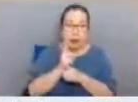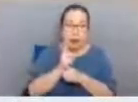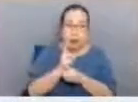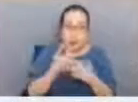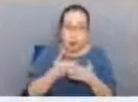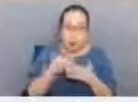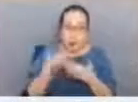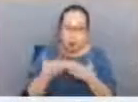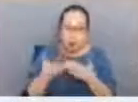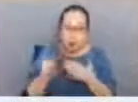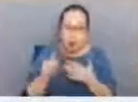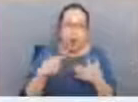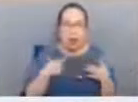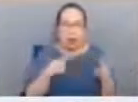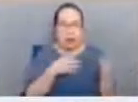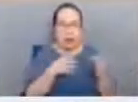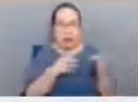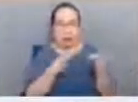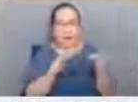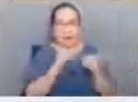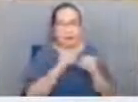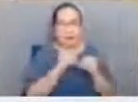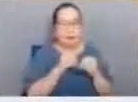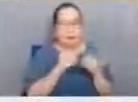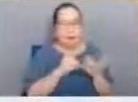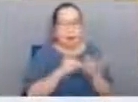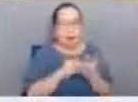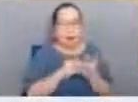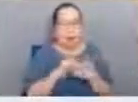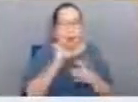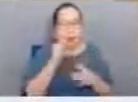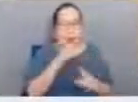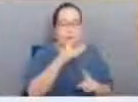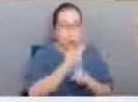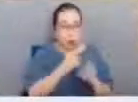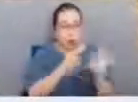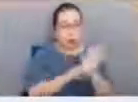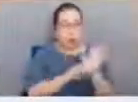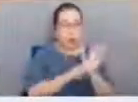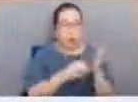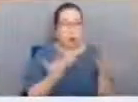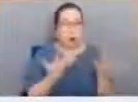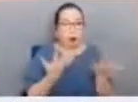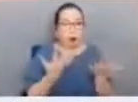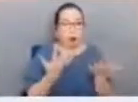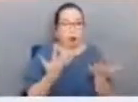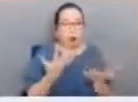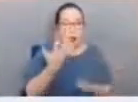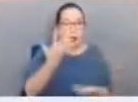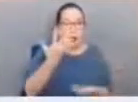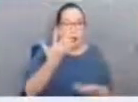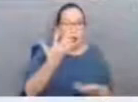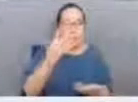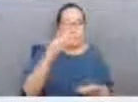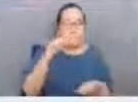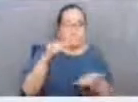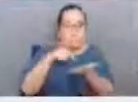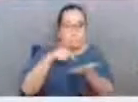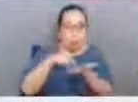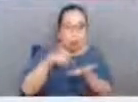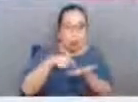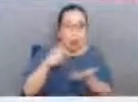So halimbawa, yung mga loan nila payable over 3 years, gagawin lang namin 3 years and 2 months. Something like that,